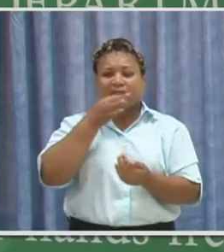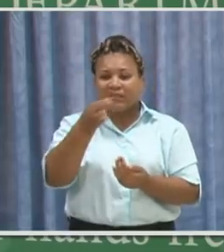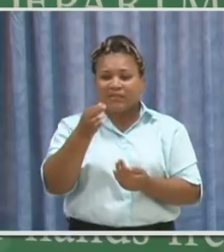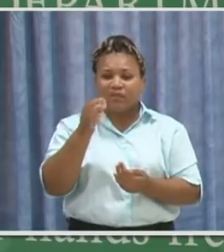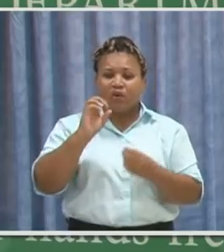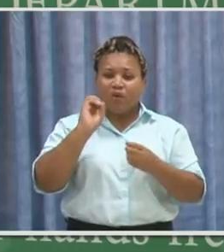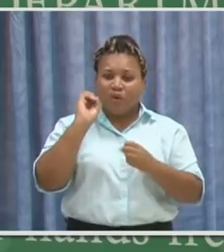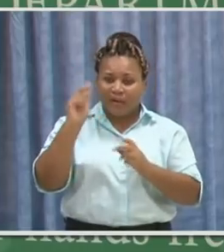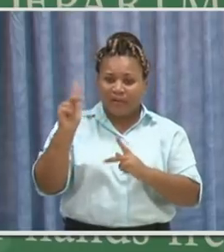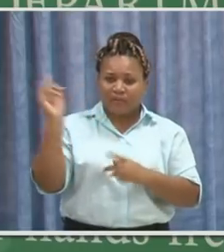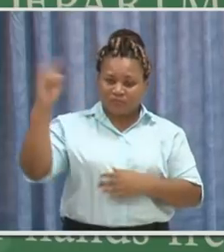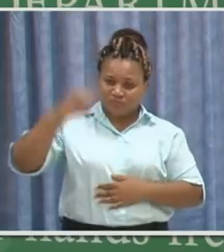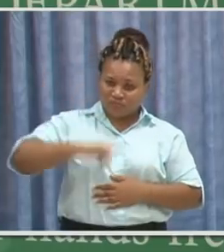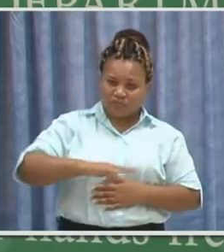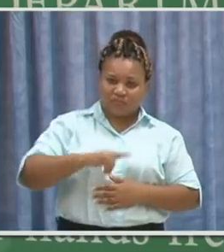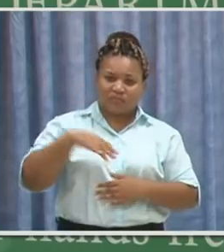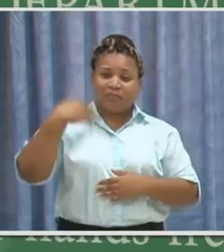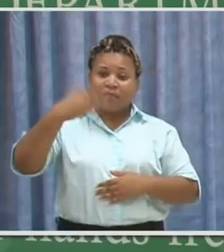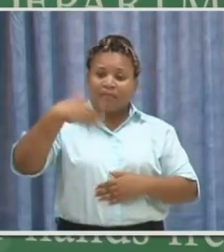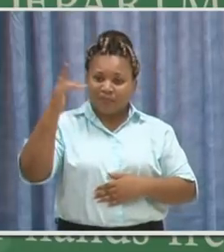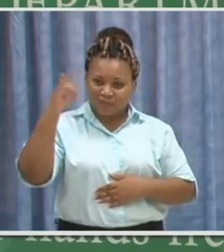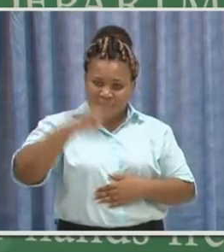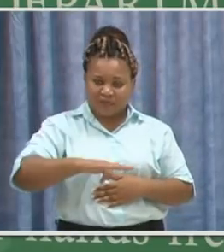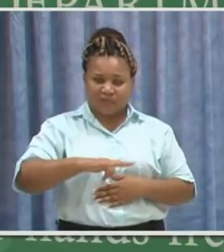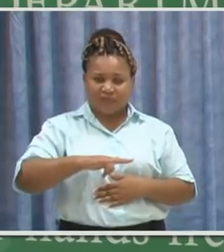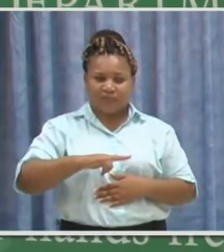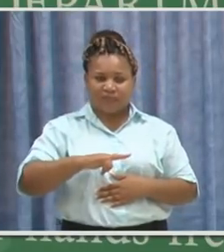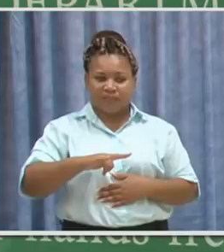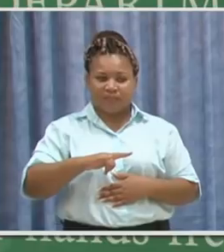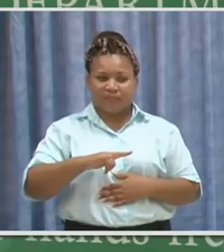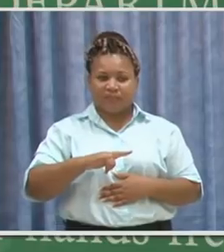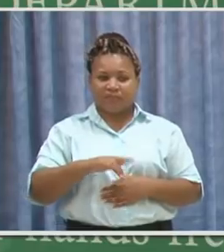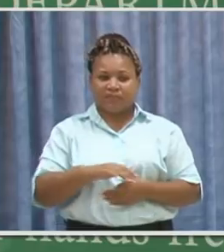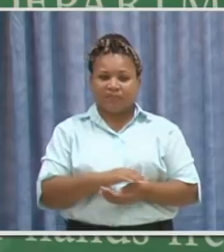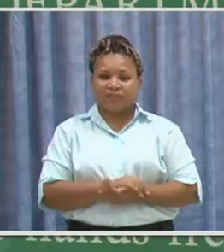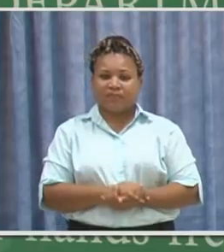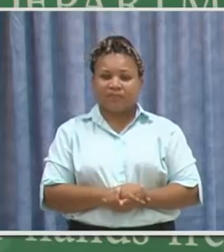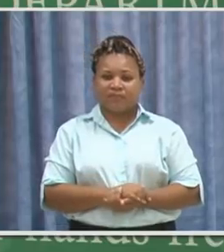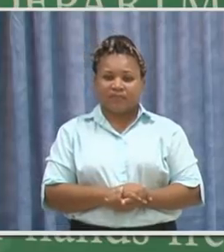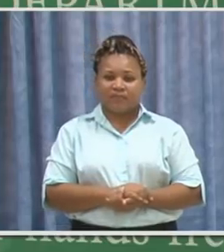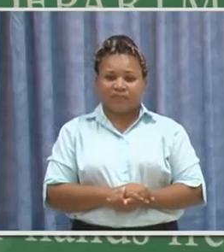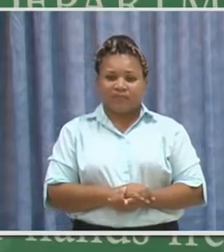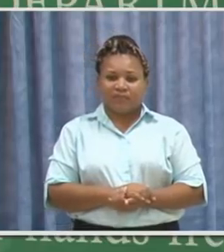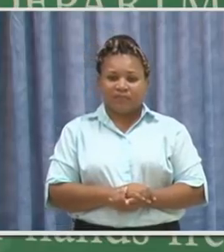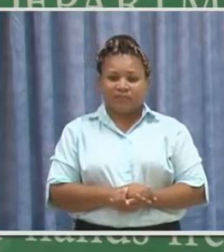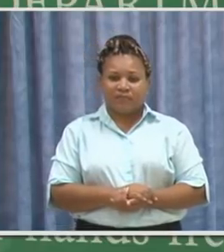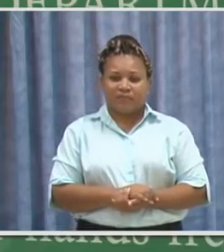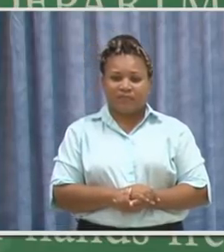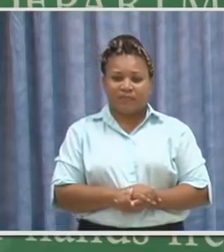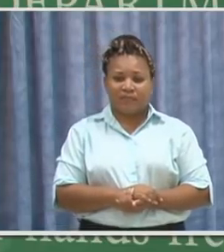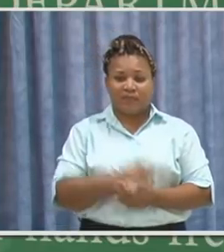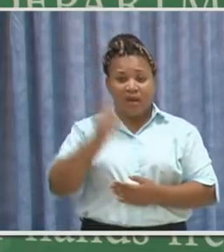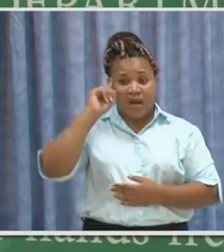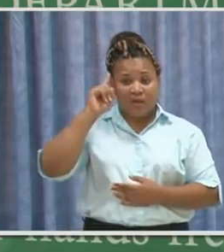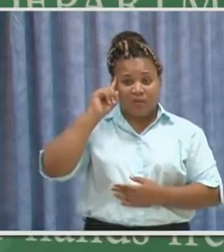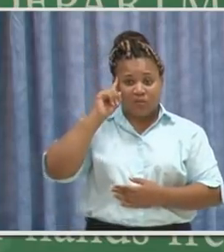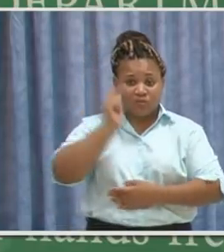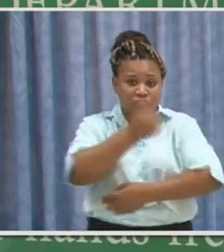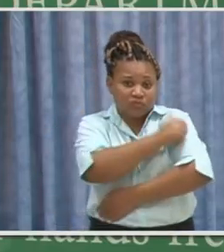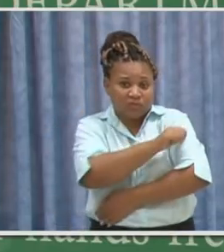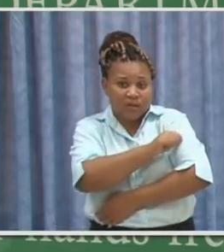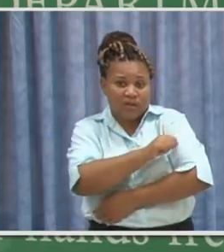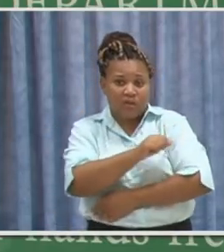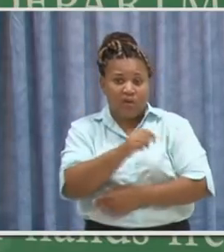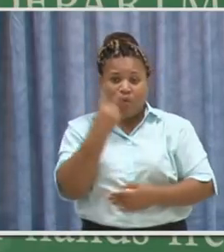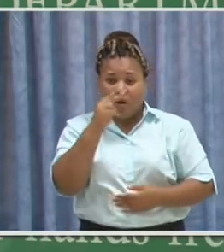ça voyage les mêmes risques et nous nous pour dire quand c'est temps que j'en avais pas de voyage c'est pour ça raison aussi que le côté airport même